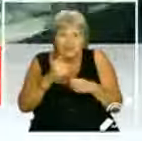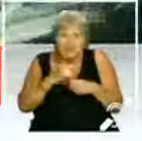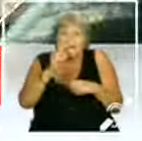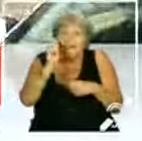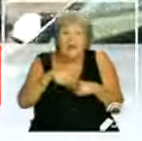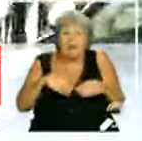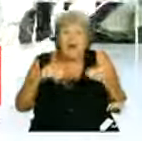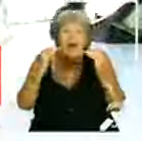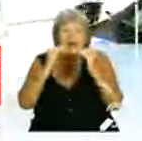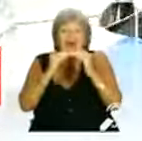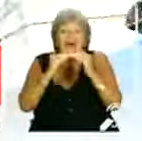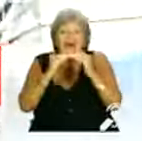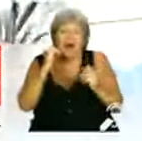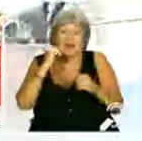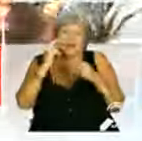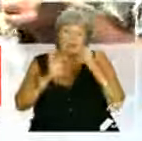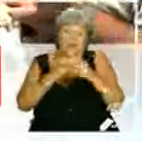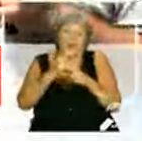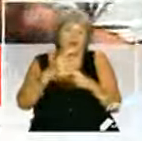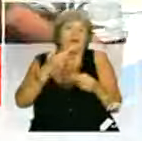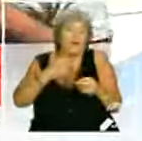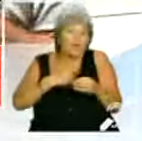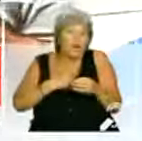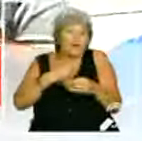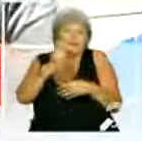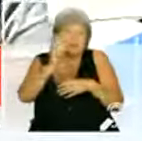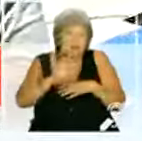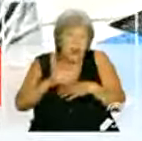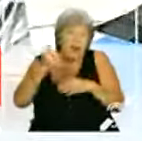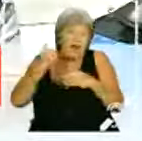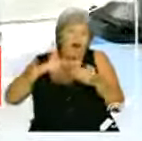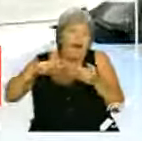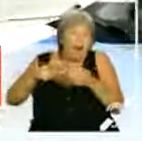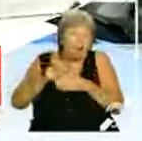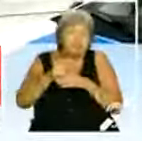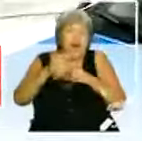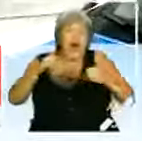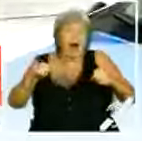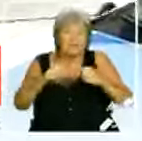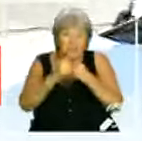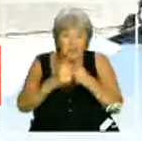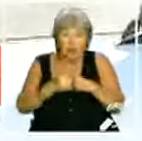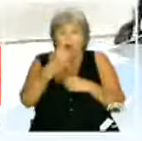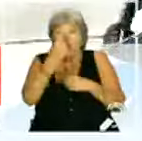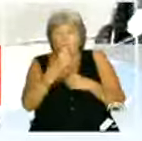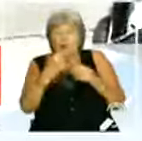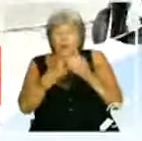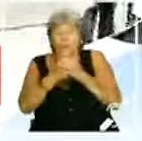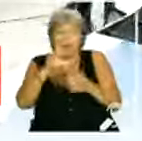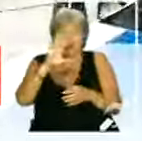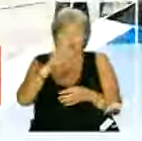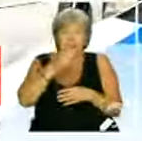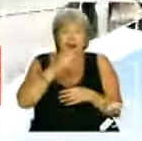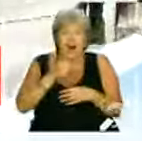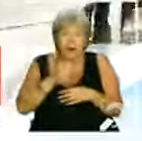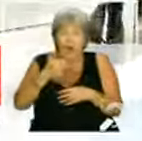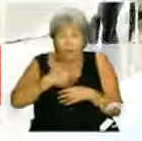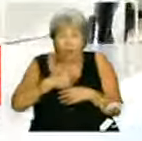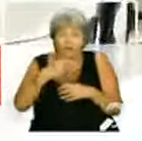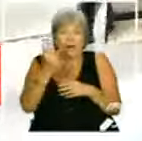atenție, aceeași cu cea pe care o poate primi o persoană care a condus fără permis. Vorbim de o încadrare între 1 și 5 ani,